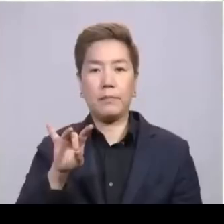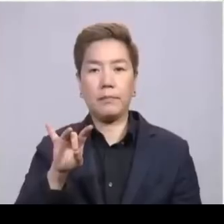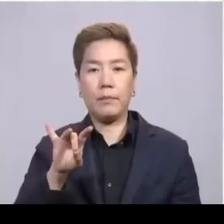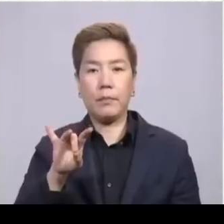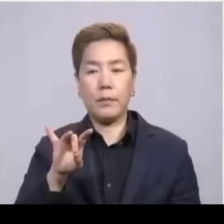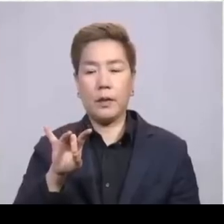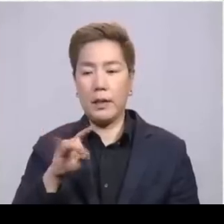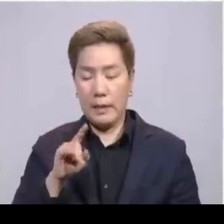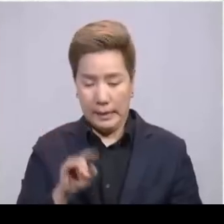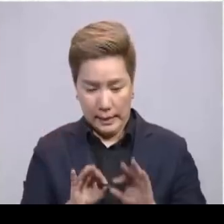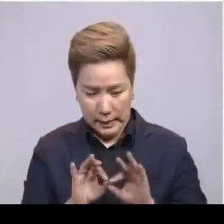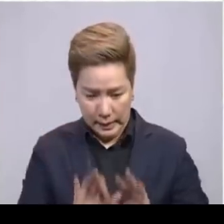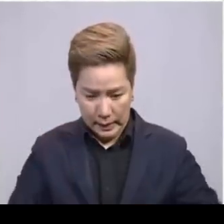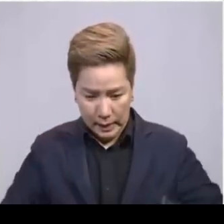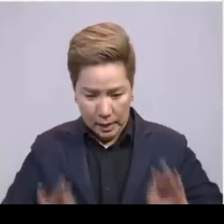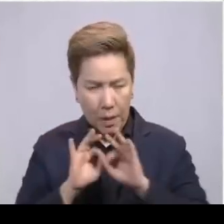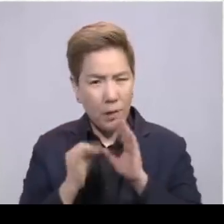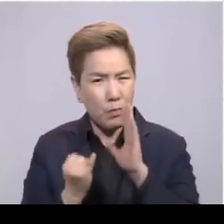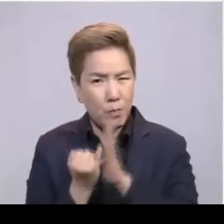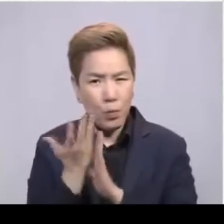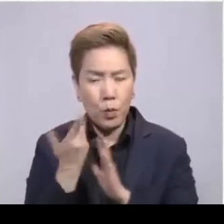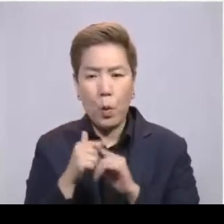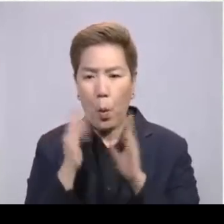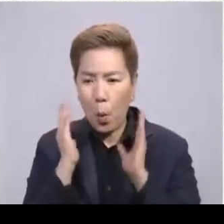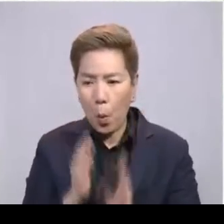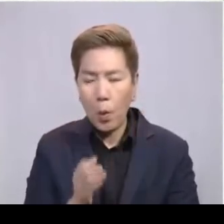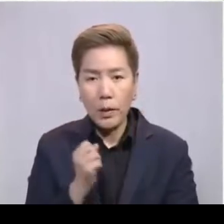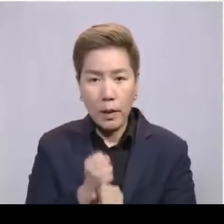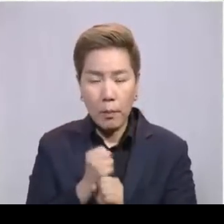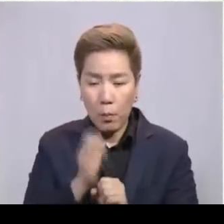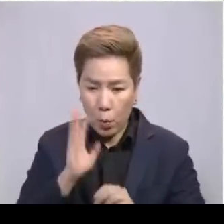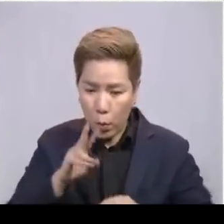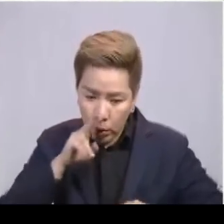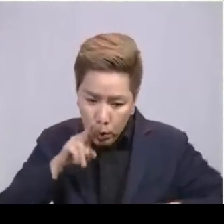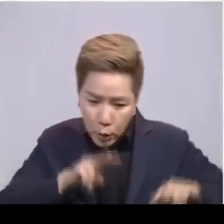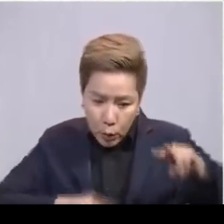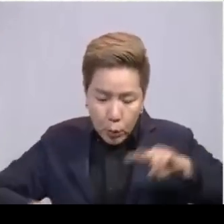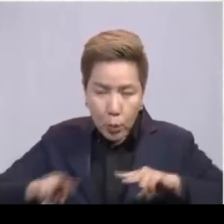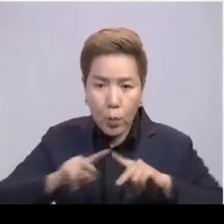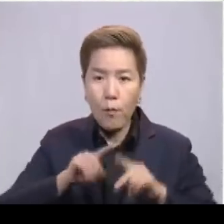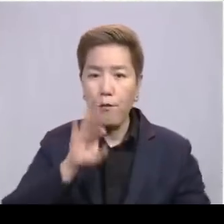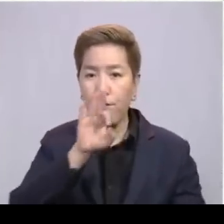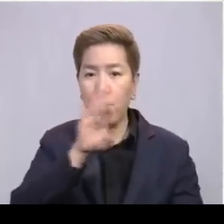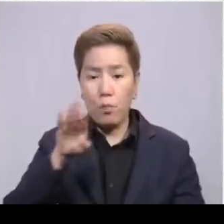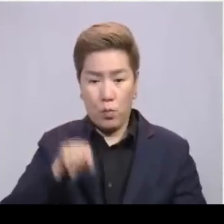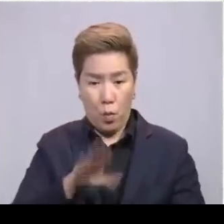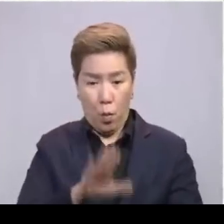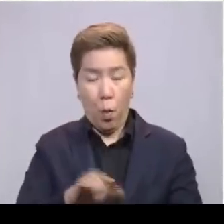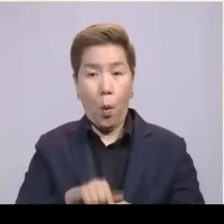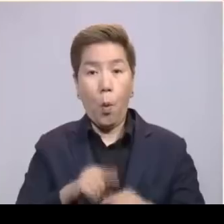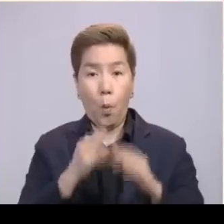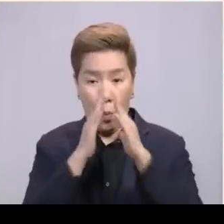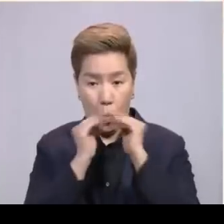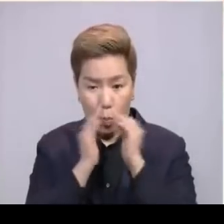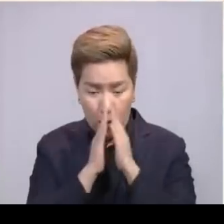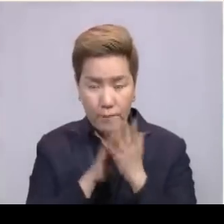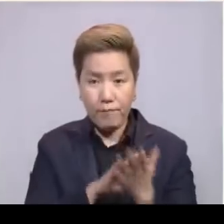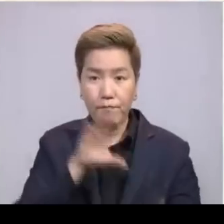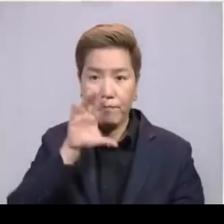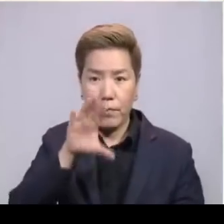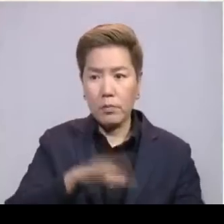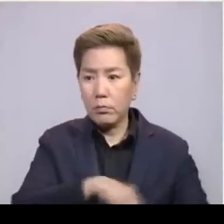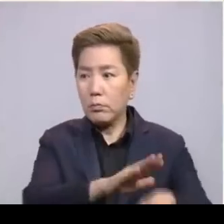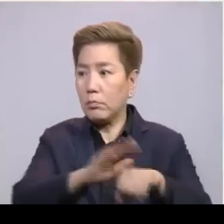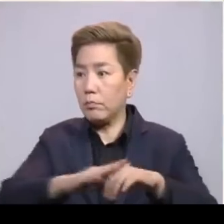ประกันสำคัญที่ไม่ถูกต้องก็คือแอดมินคนที่ดูแลแฟนเพจของวัดเองที่ลง Facebookแล้วก็มีการ